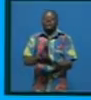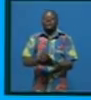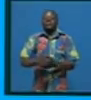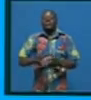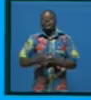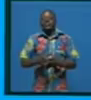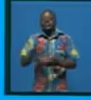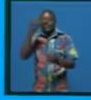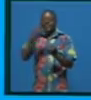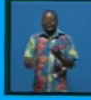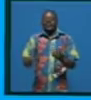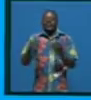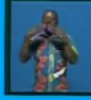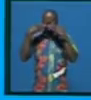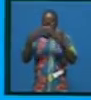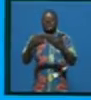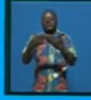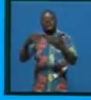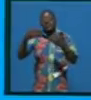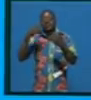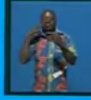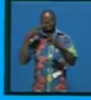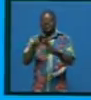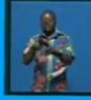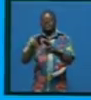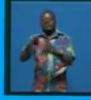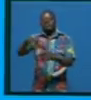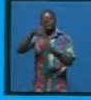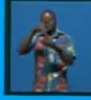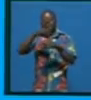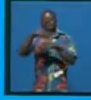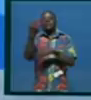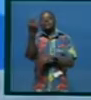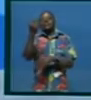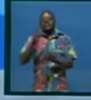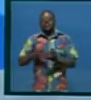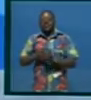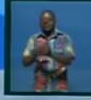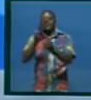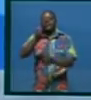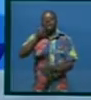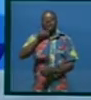Fin de cette édition, merci de l'avoir suivi. Excellent après-midi en compagnie de la RTB.